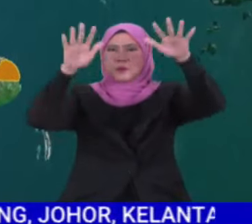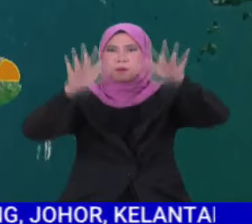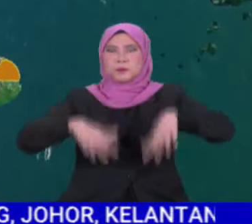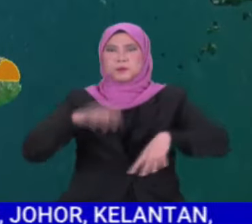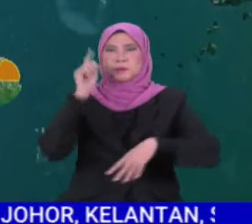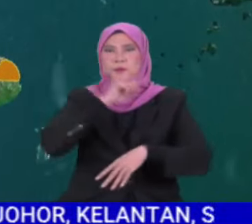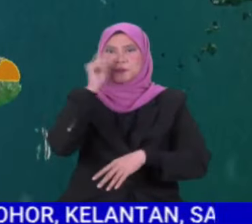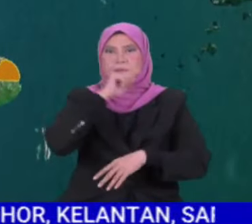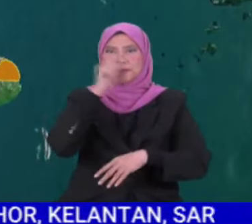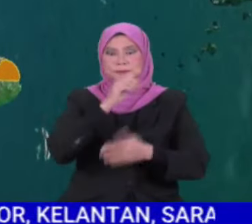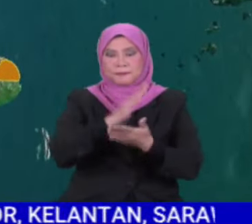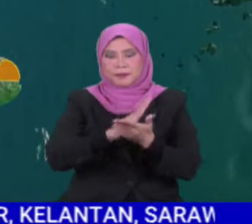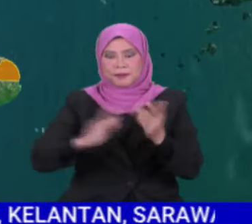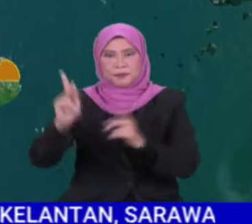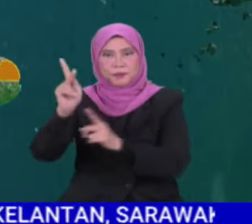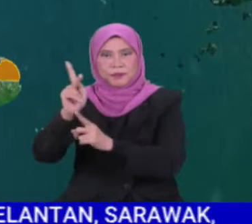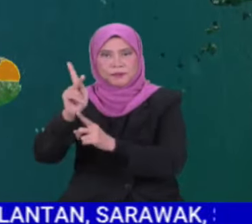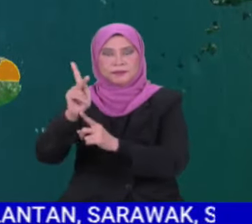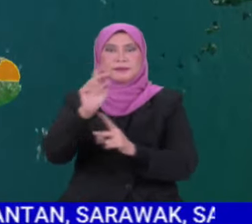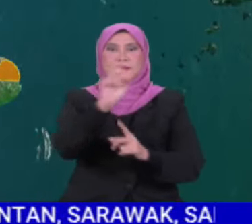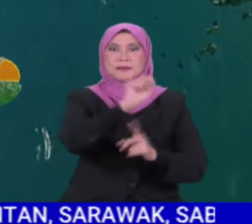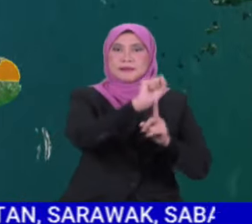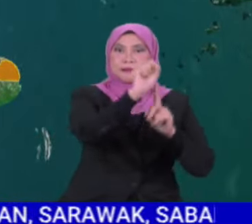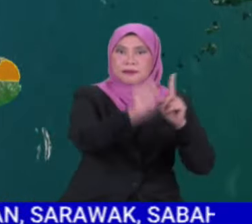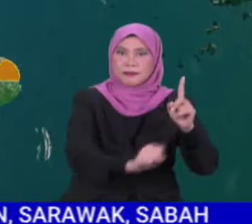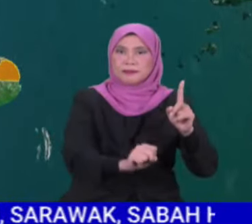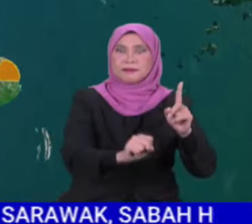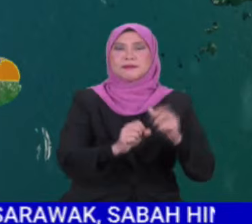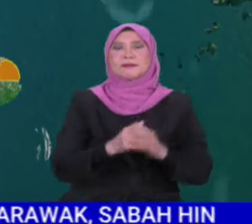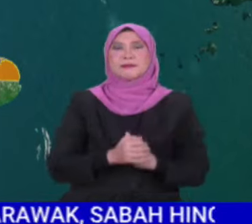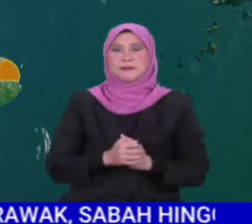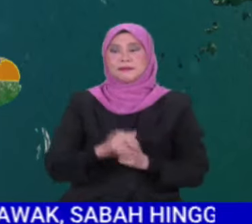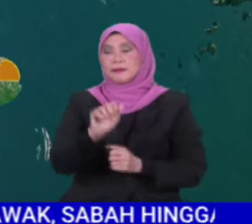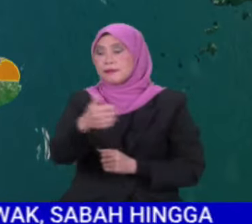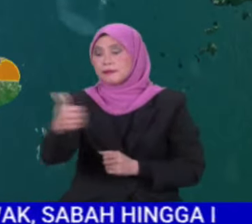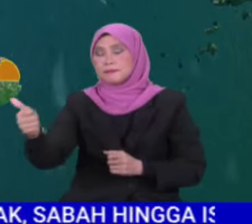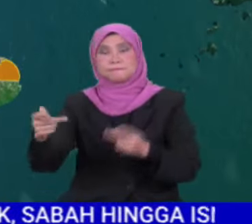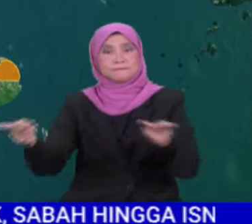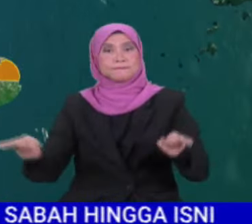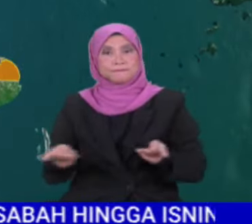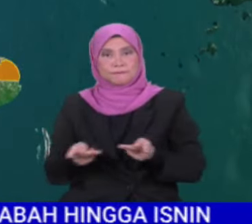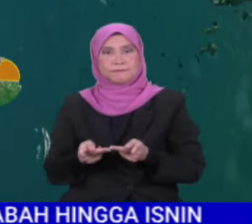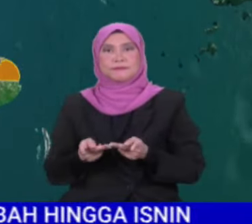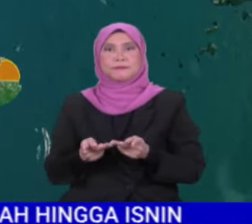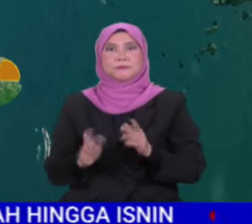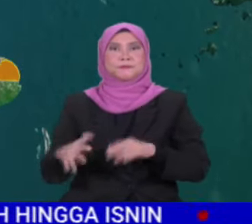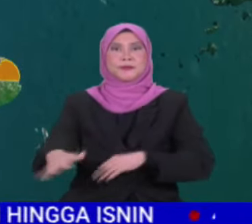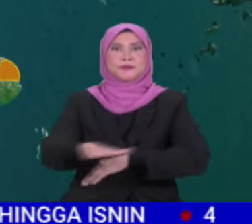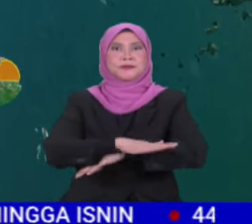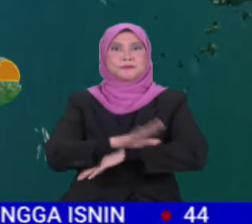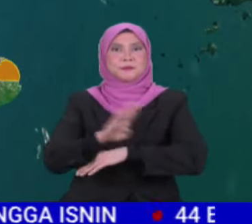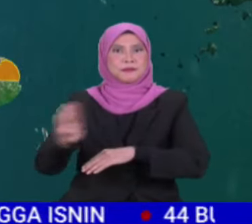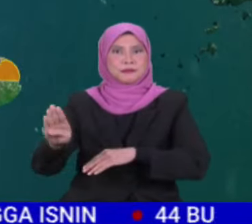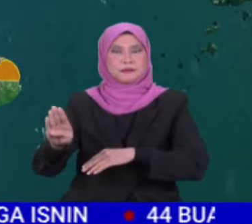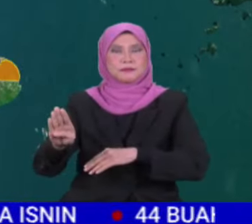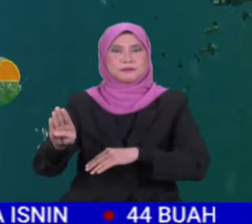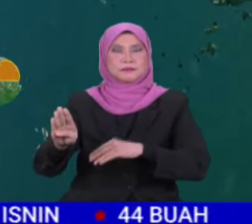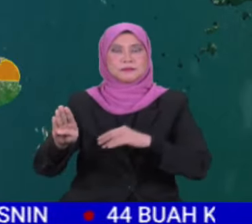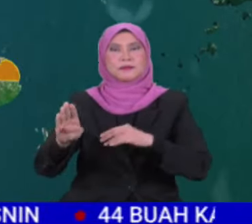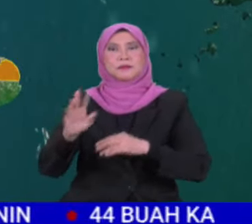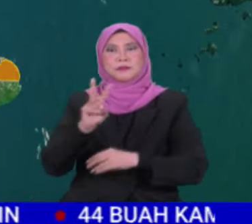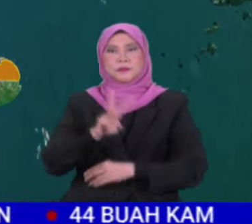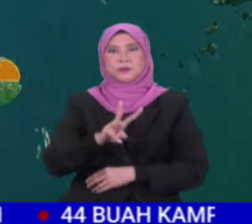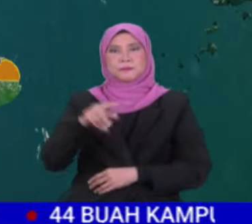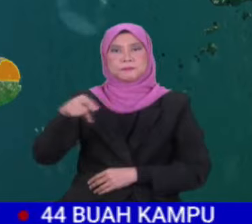buruk melibatkan bahagian Kudat dan juga Sandakan. Manakala lain kawasan iaitu kawasan Pantai Barat, Pedalaman dan